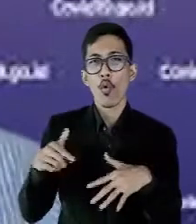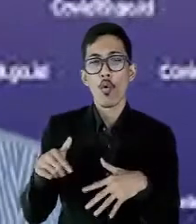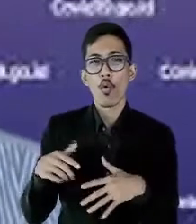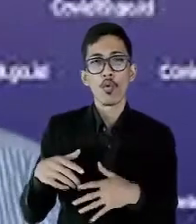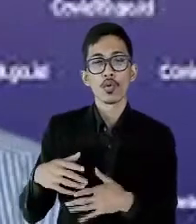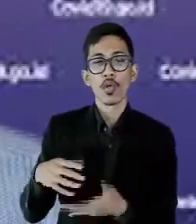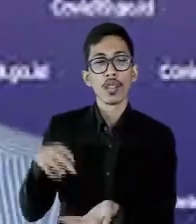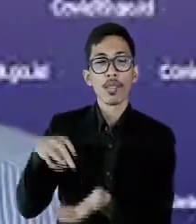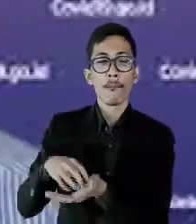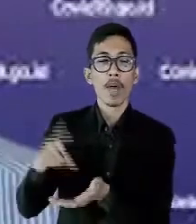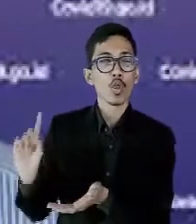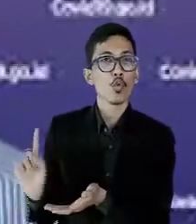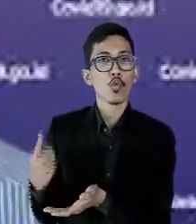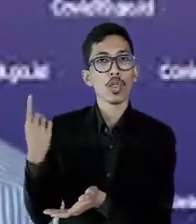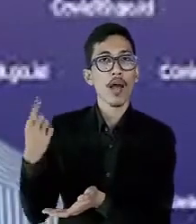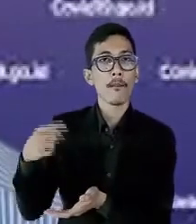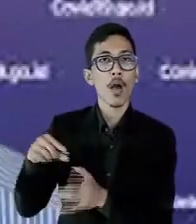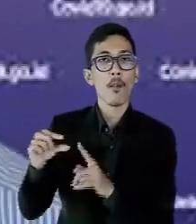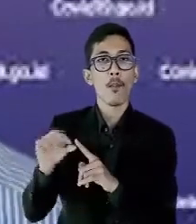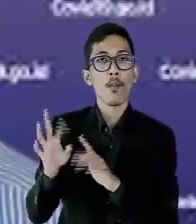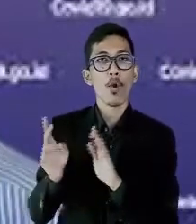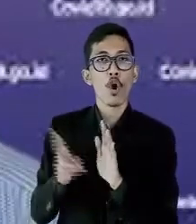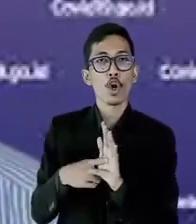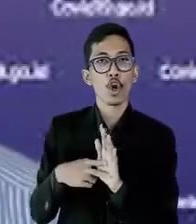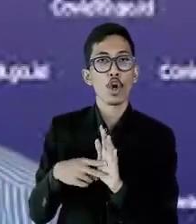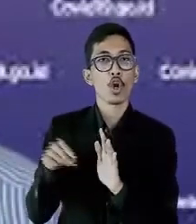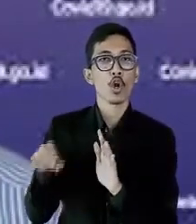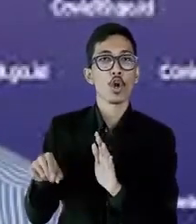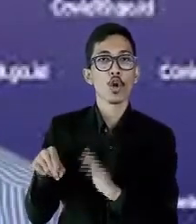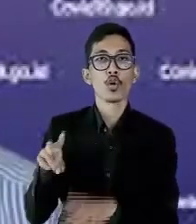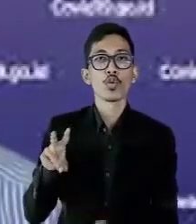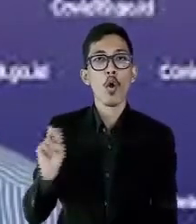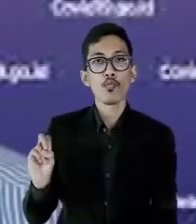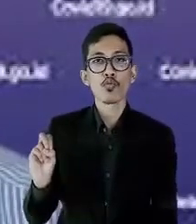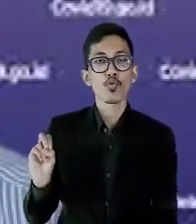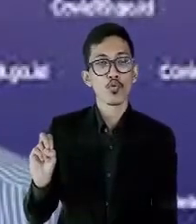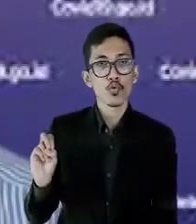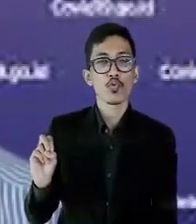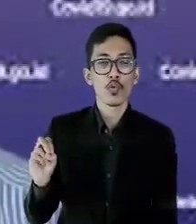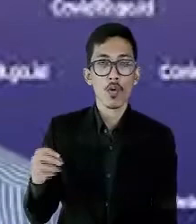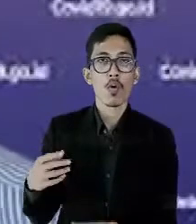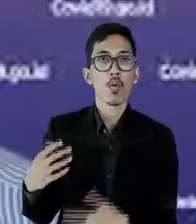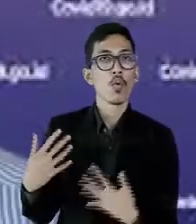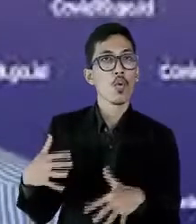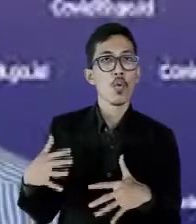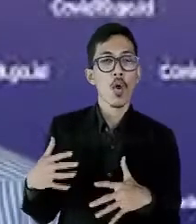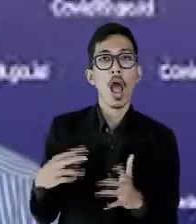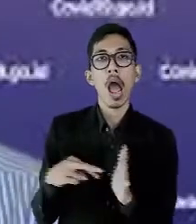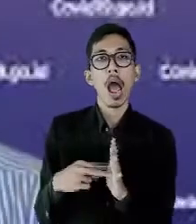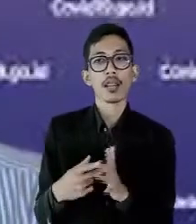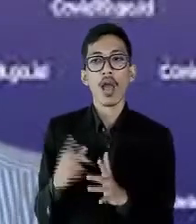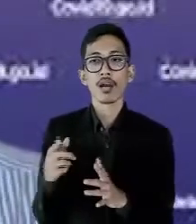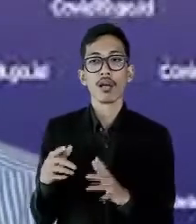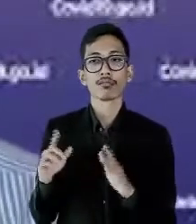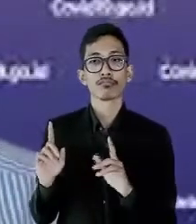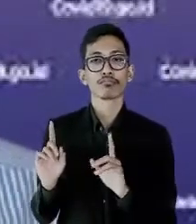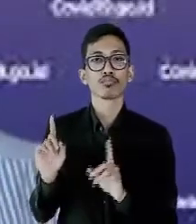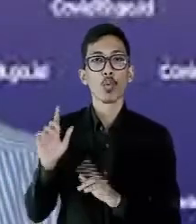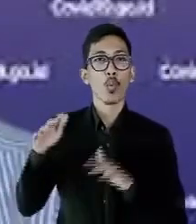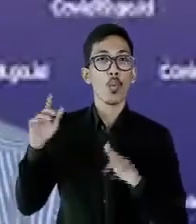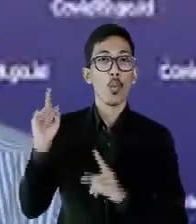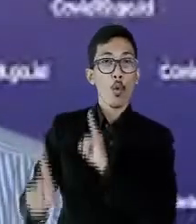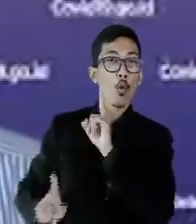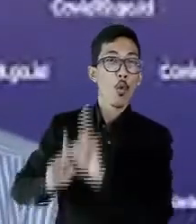venue utama untuk penyelenggaraan Pekan Olahraga Nasional ke-20 di Papua dan di situ ada atlet,